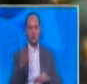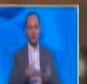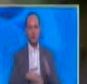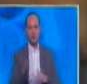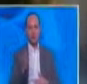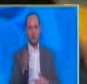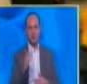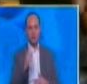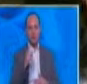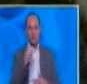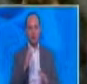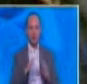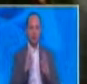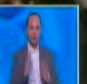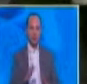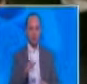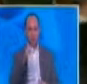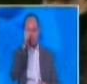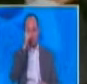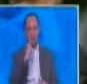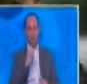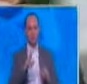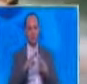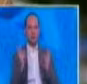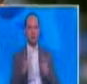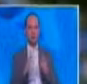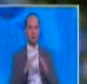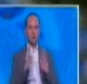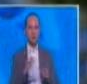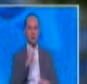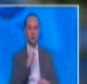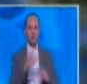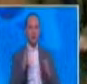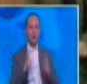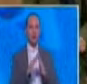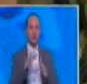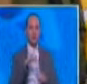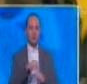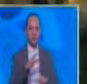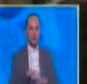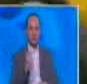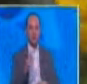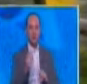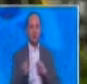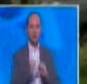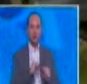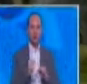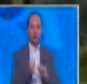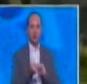çıkmayı evde kal Türkiye diyoruz, dünyaya evde kal diyoruz. O yüzden ama evde de yapılacak bir takım hareketler,